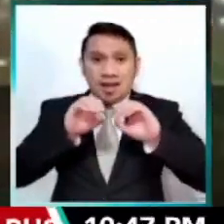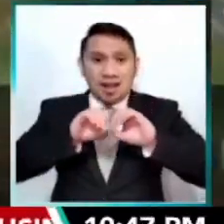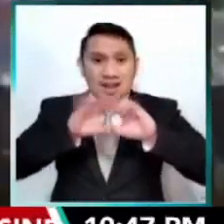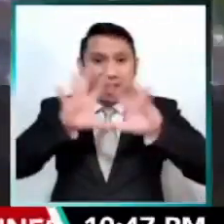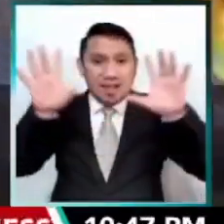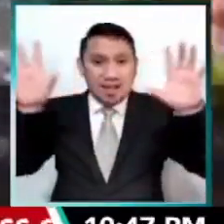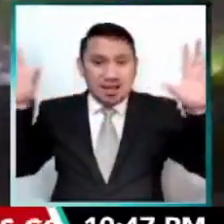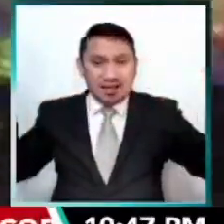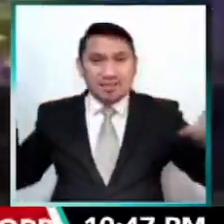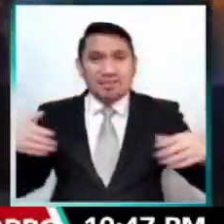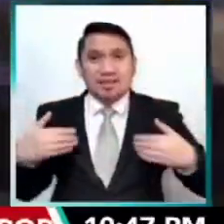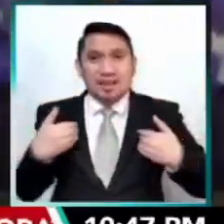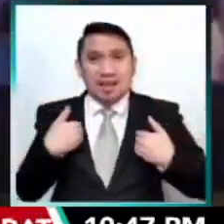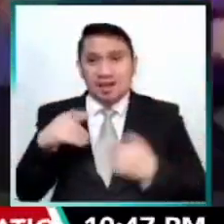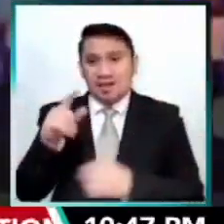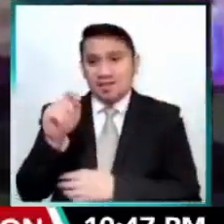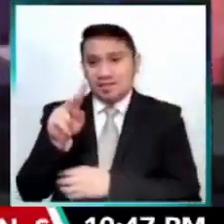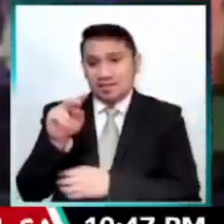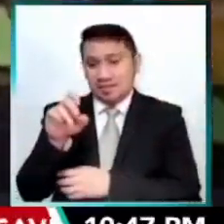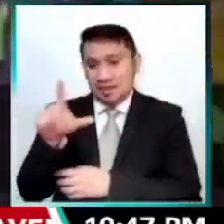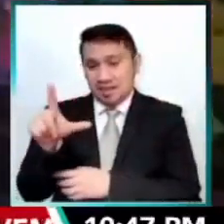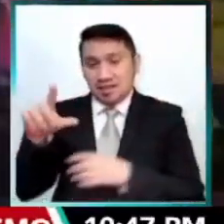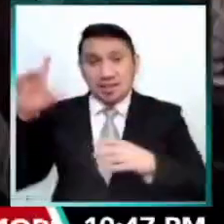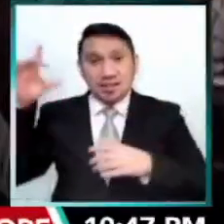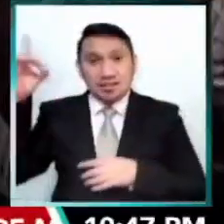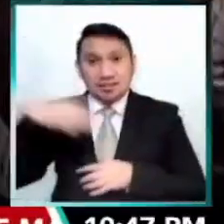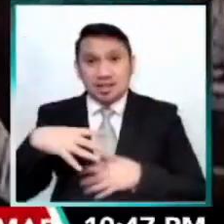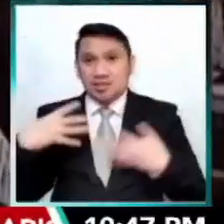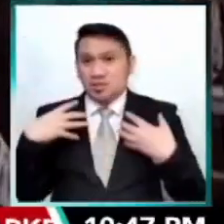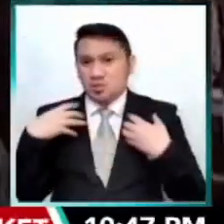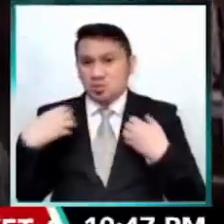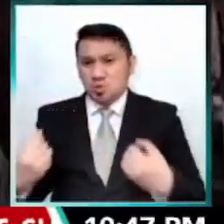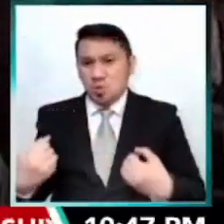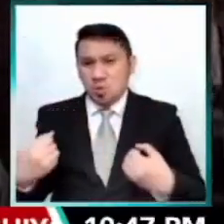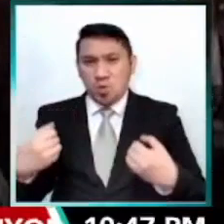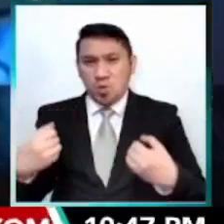tunnel lights. Gigantic parol naman ang agaw pansin sa